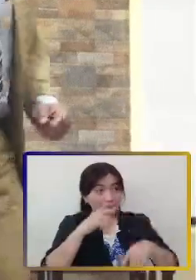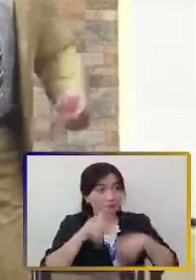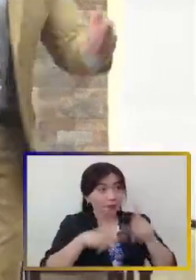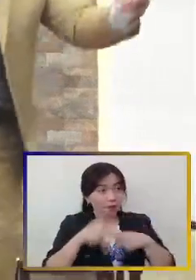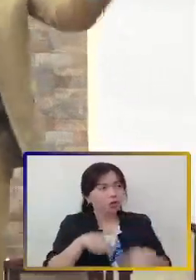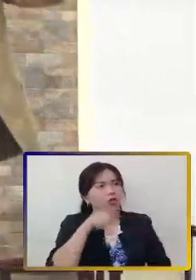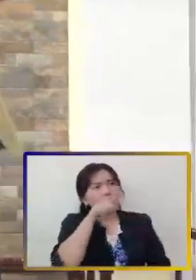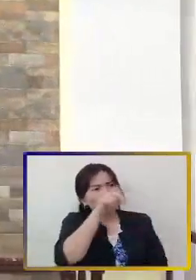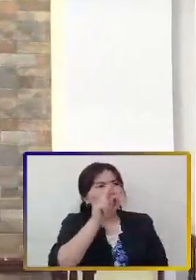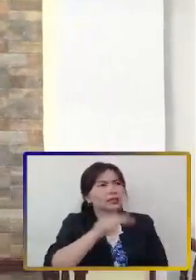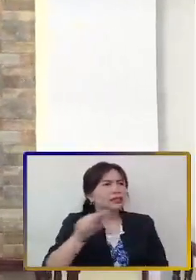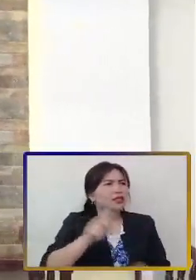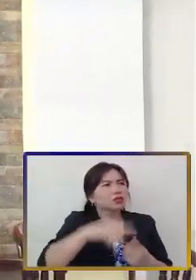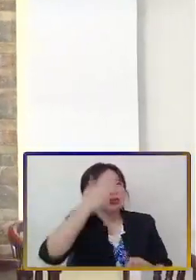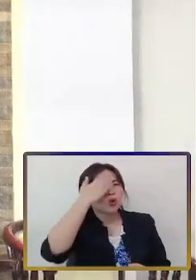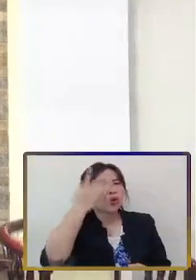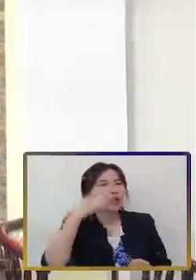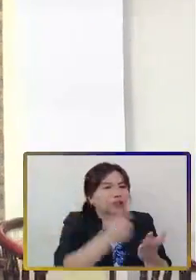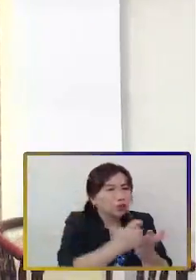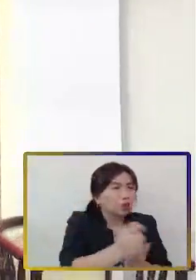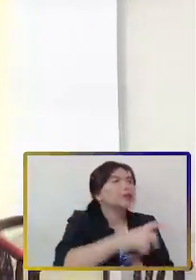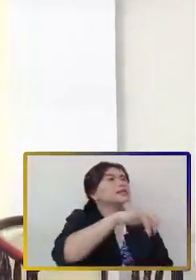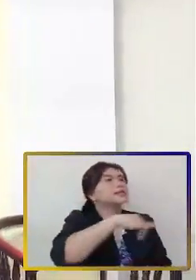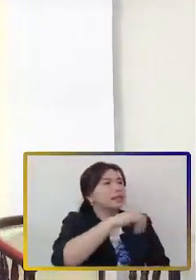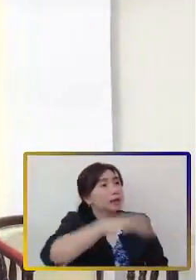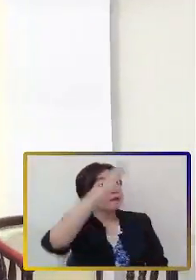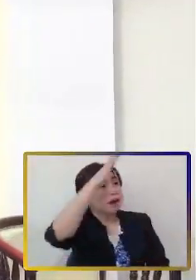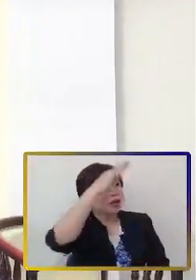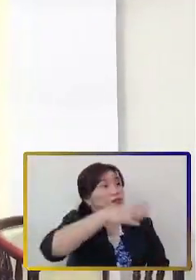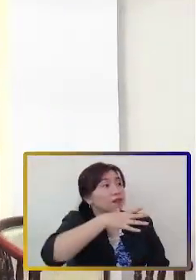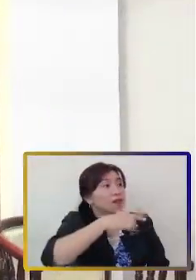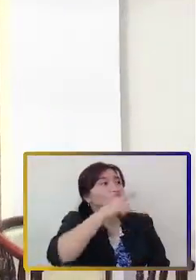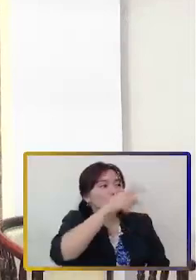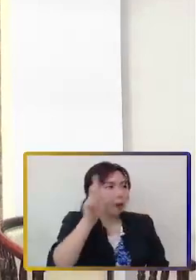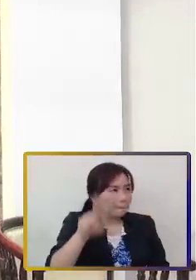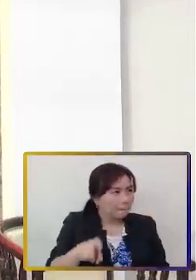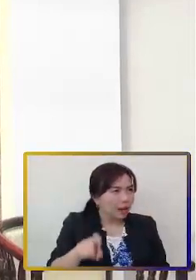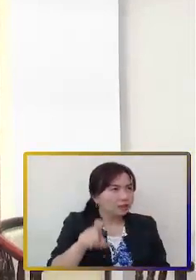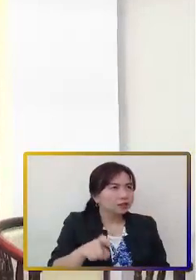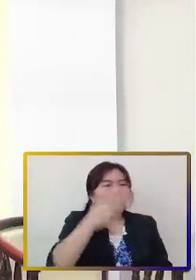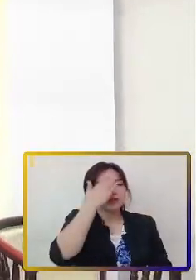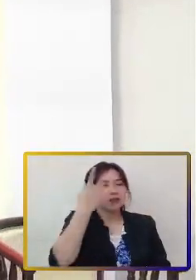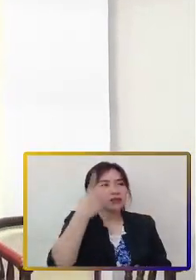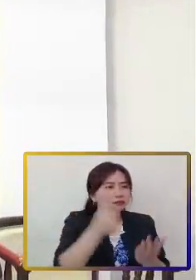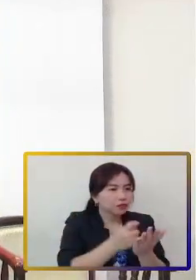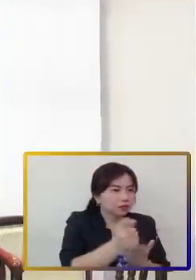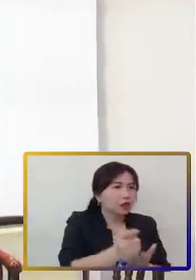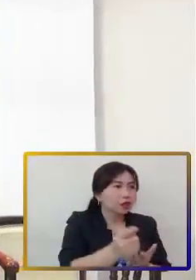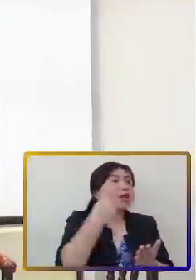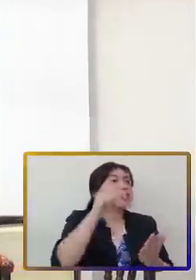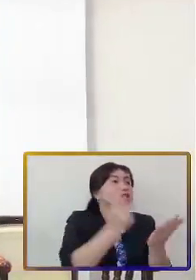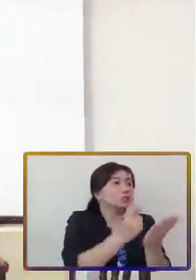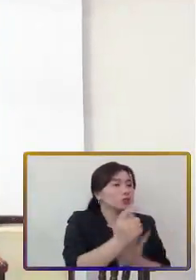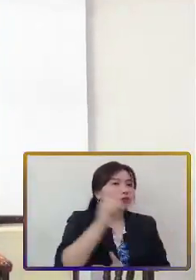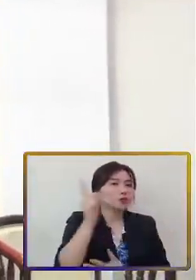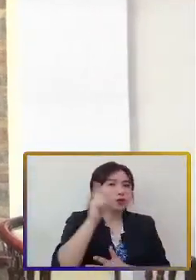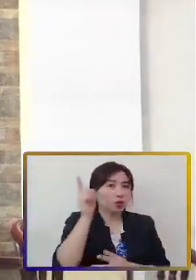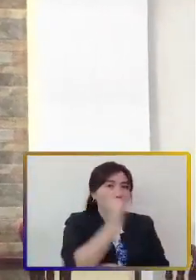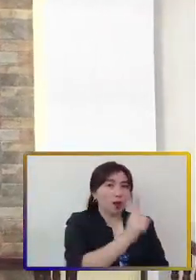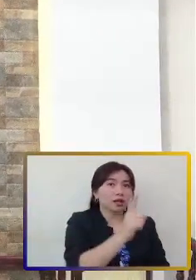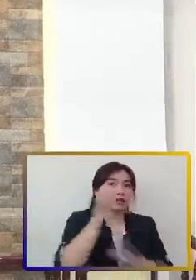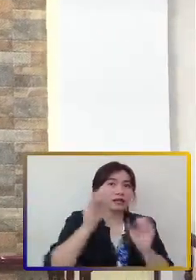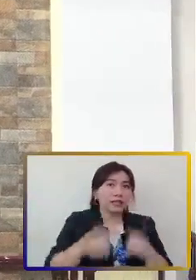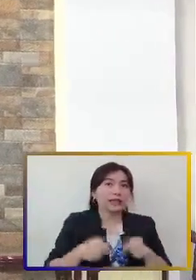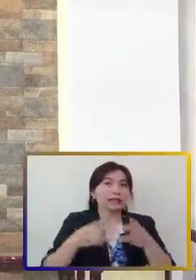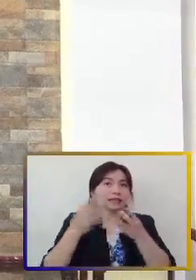truth fathers mothers we have to acknowledge the truth because the truth is the only ones that can give us a